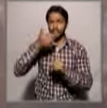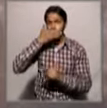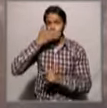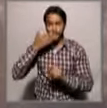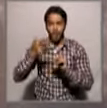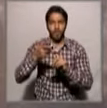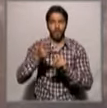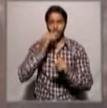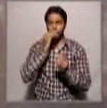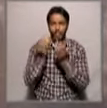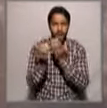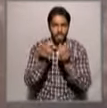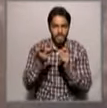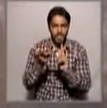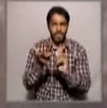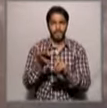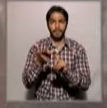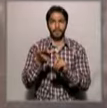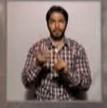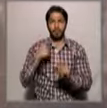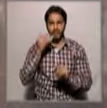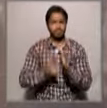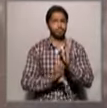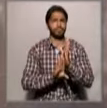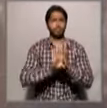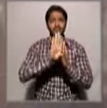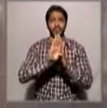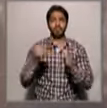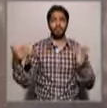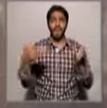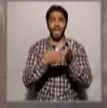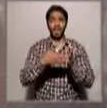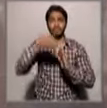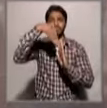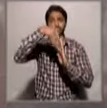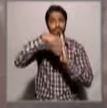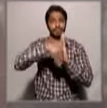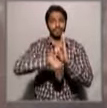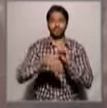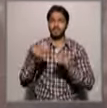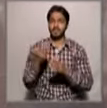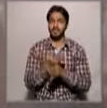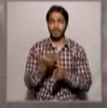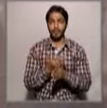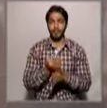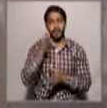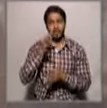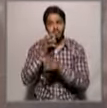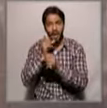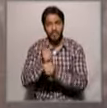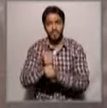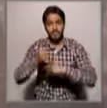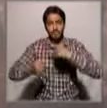إنسان الدنيا سجن المؤمن، لابد أن يكون معتمدا على تصحيح التكاليف. لازم حضرتك